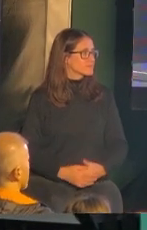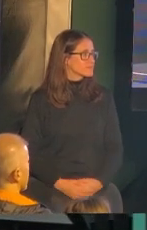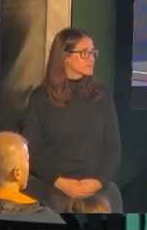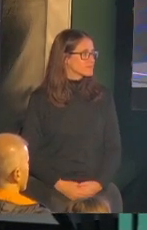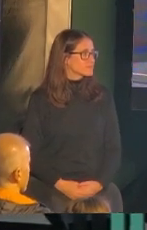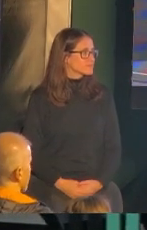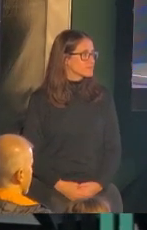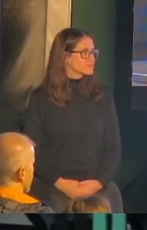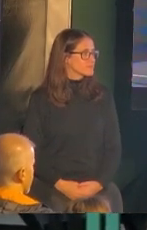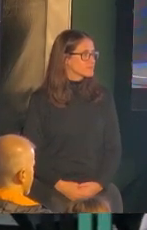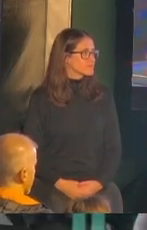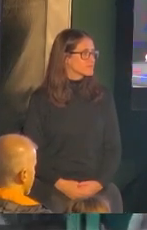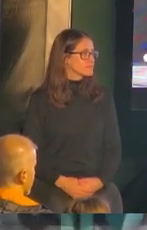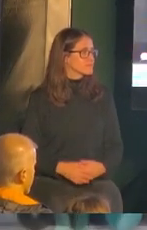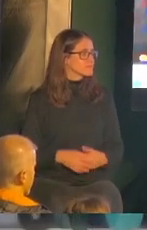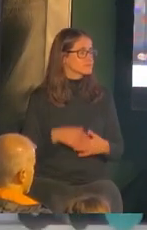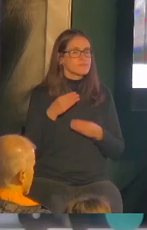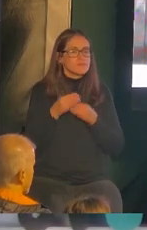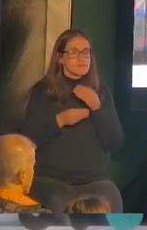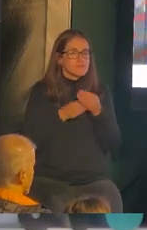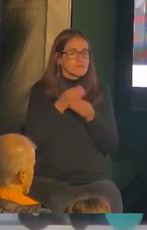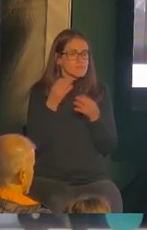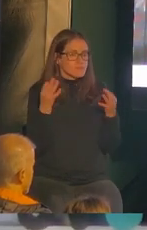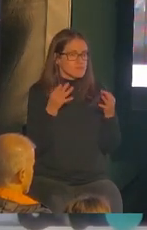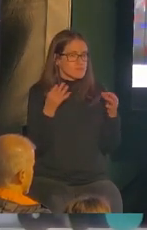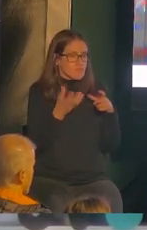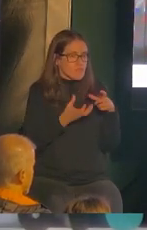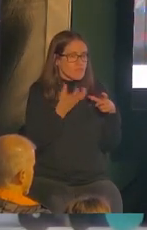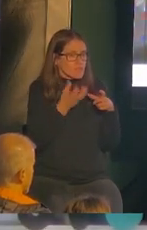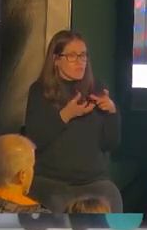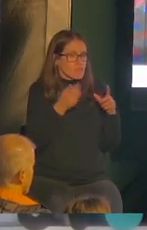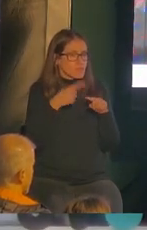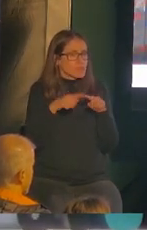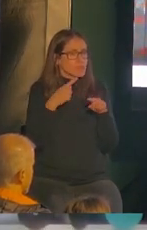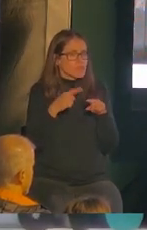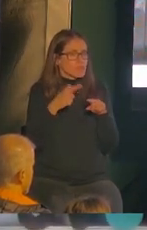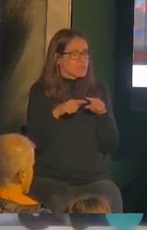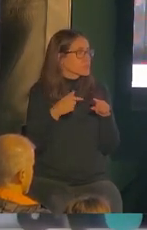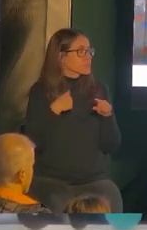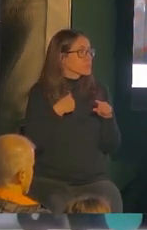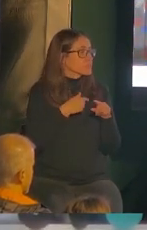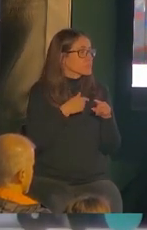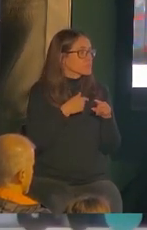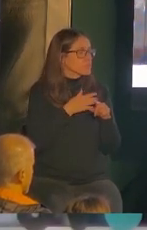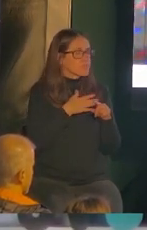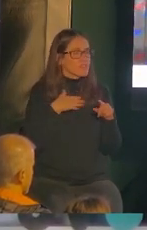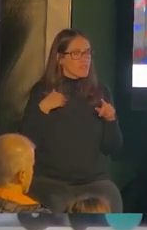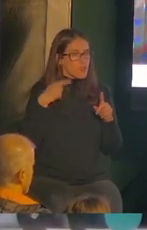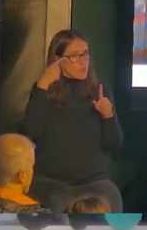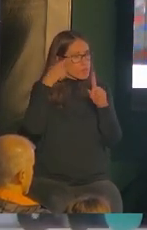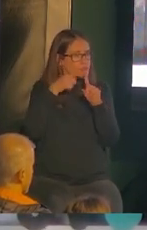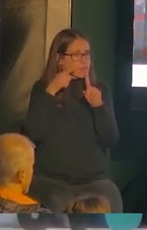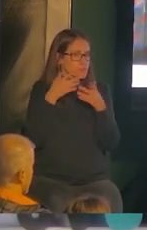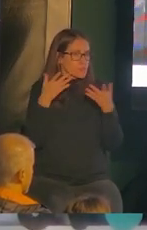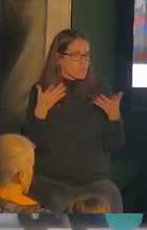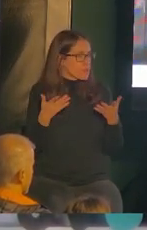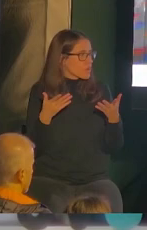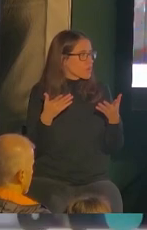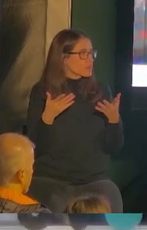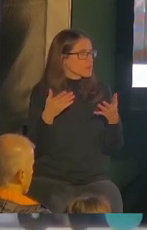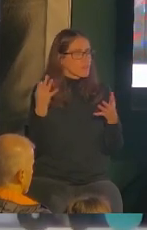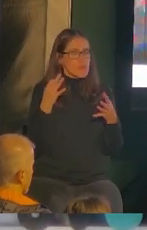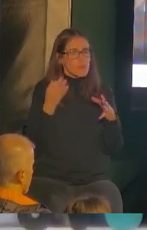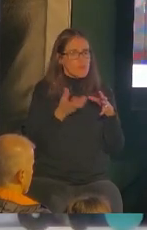I per què estic fent això? Estic fent això perquè el que estic buscant ara mateix s'ha d'escalfar sobre uns